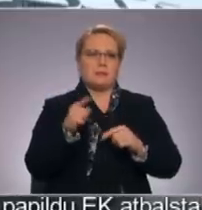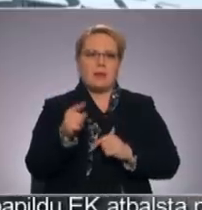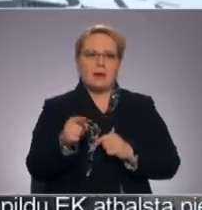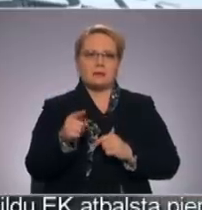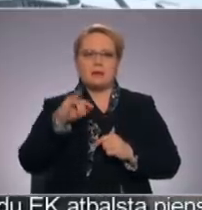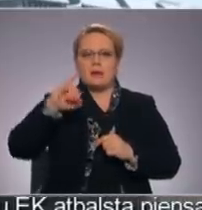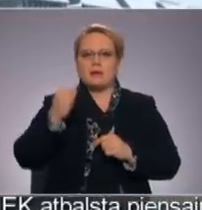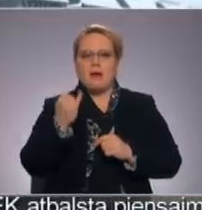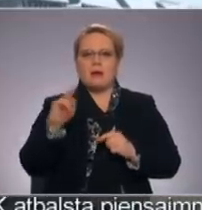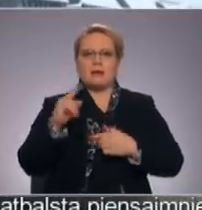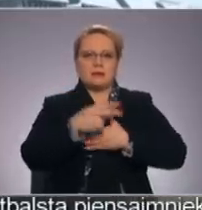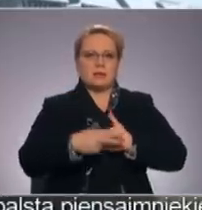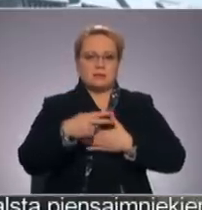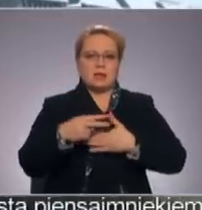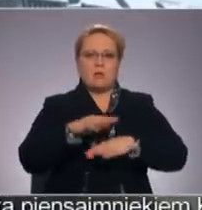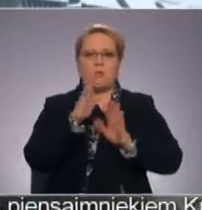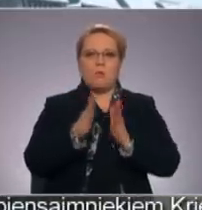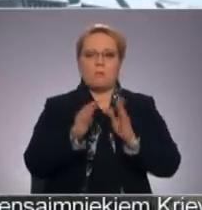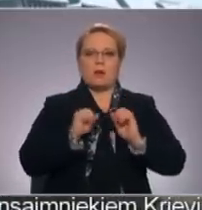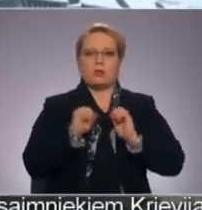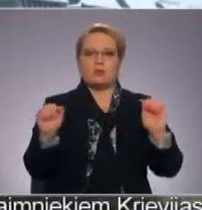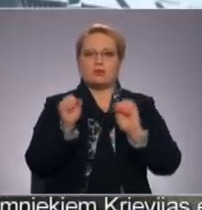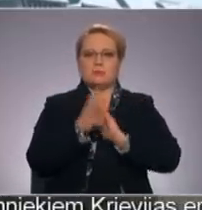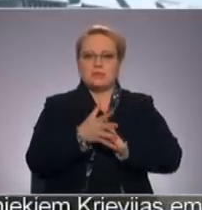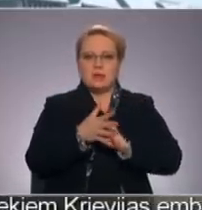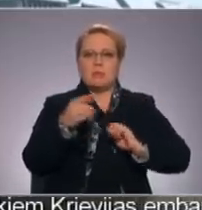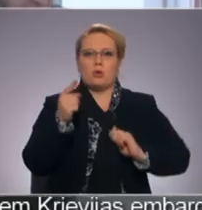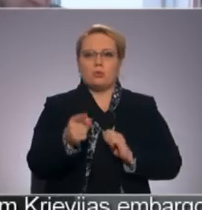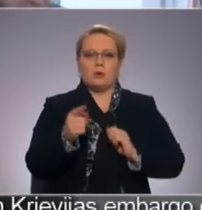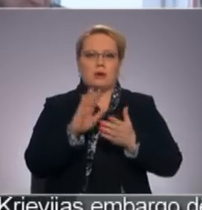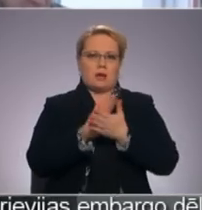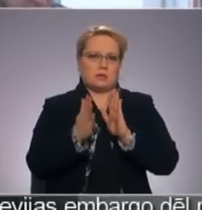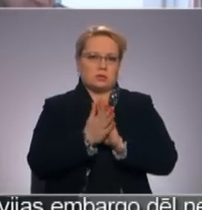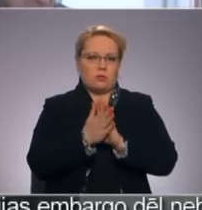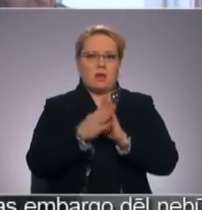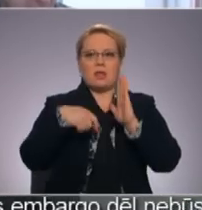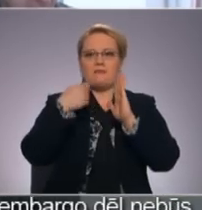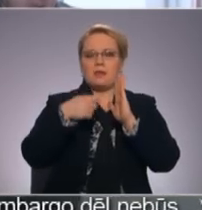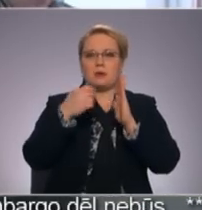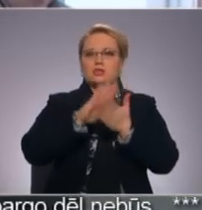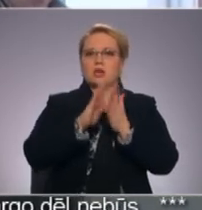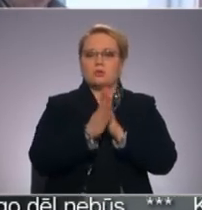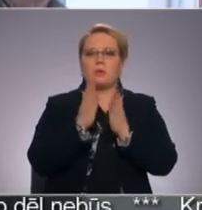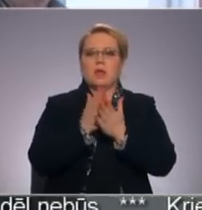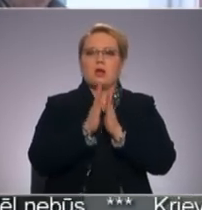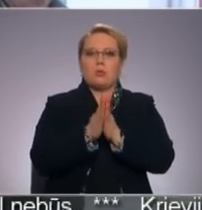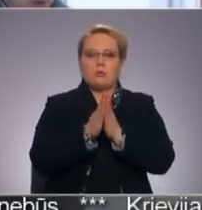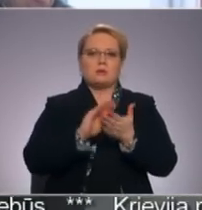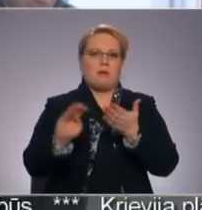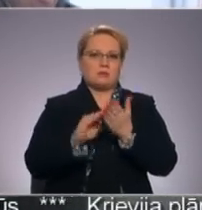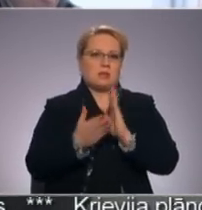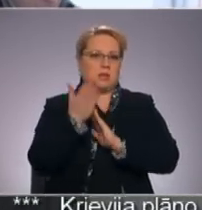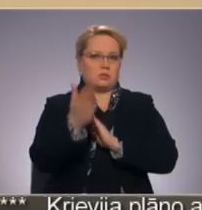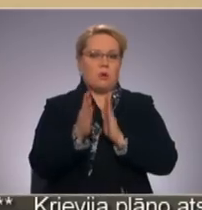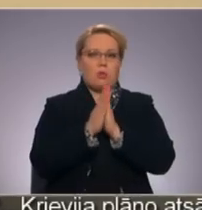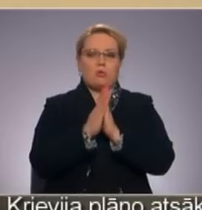Jā, viņš ir dzelzceļā ar kopēju drošības sistēmu, un tur man drusiņi ir jāsaskaņo. Lai filmēšanu saskaņot, tiek lūgts rakstīt iesniegumu.